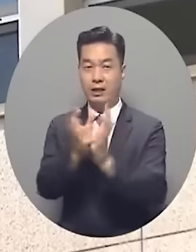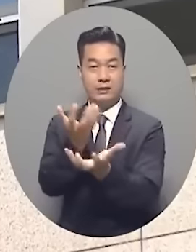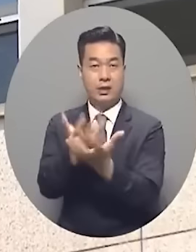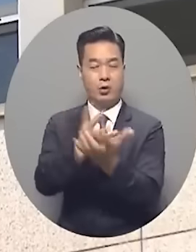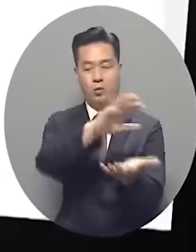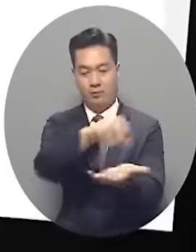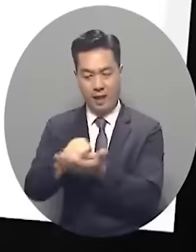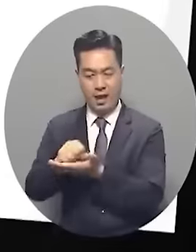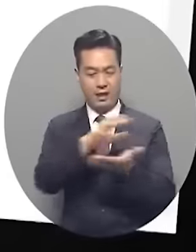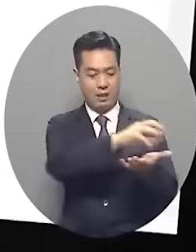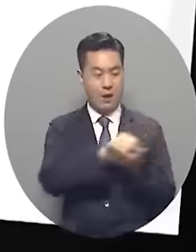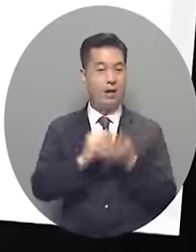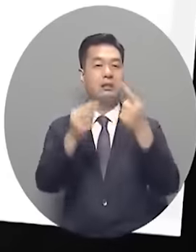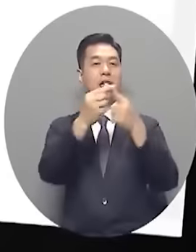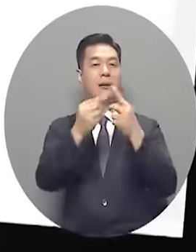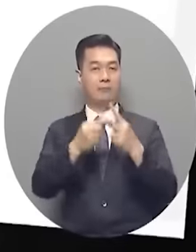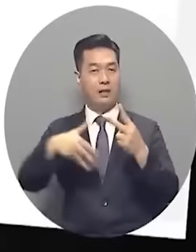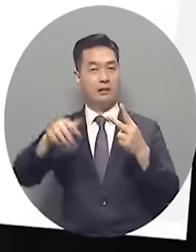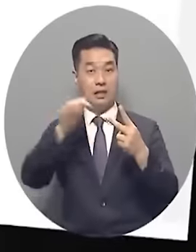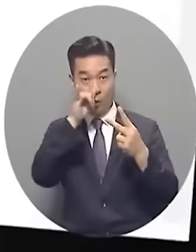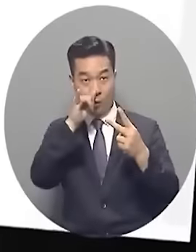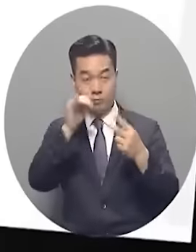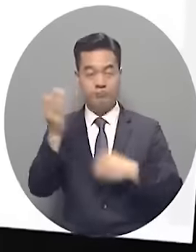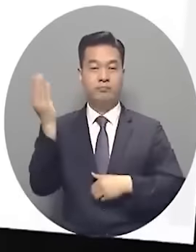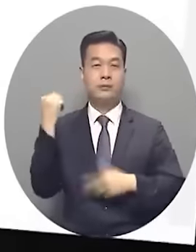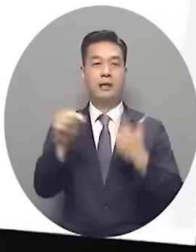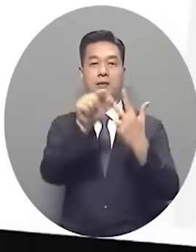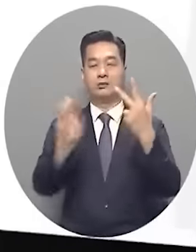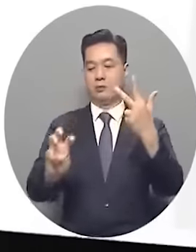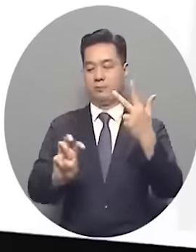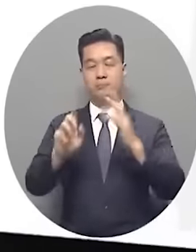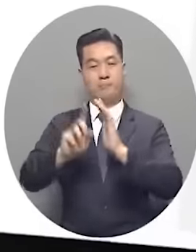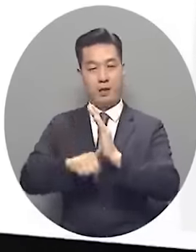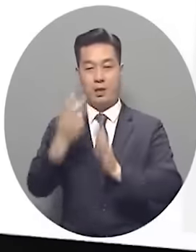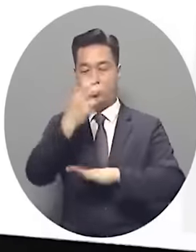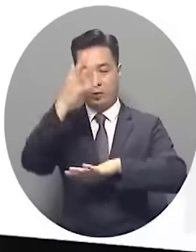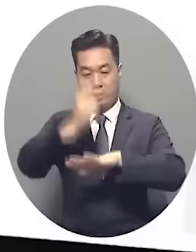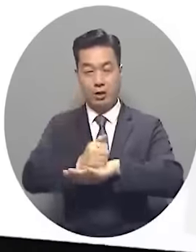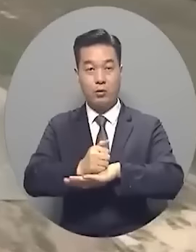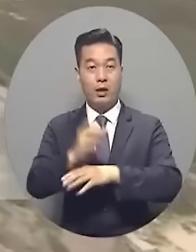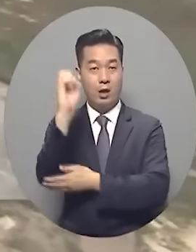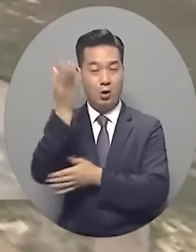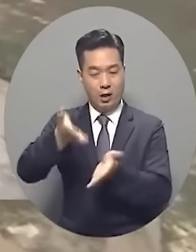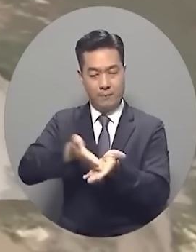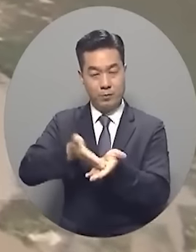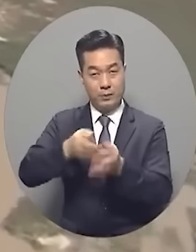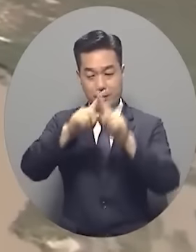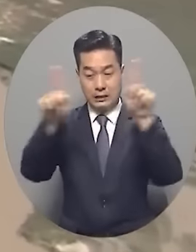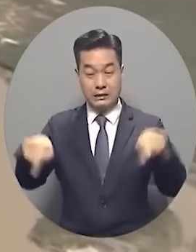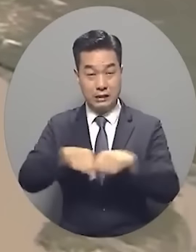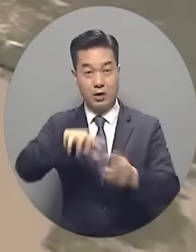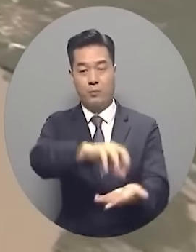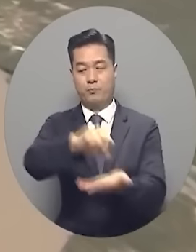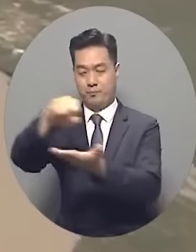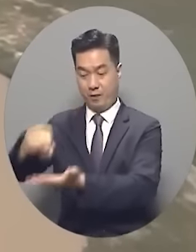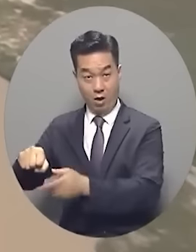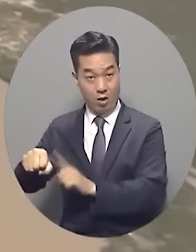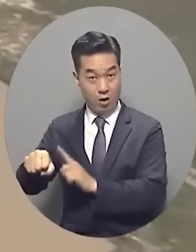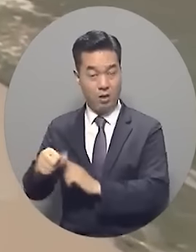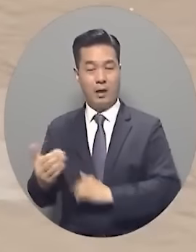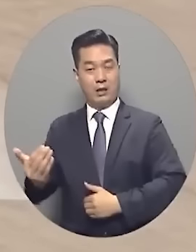받아갔습니다. 수석 비서관회의 전날인 지난달 30일 조사 결과가 담긴 언론 브리핑 자료를 건네받았고 이보다